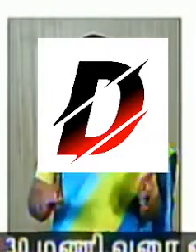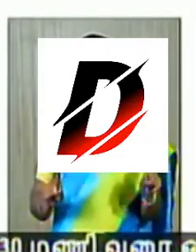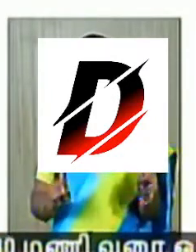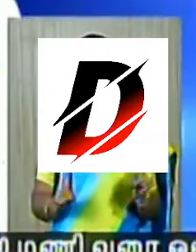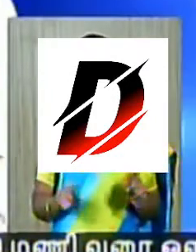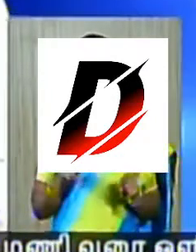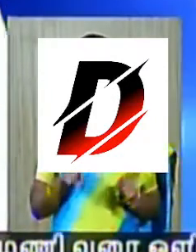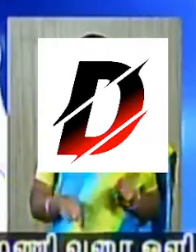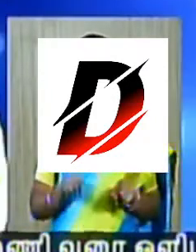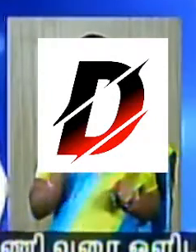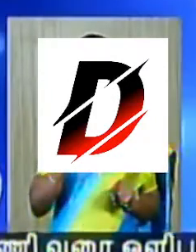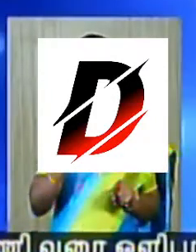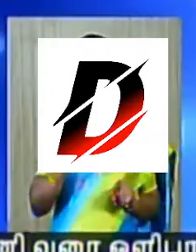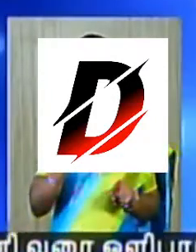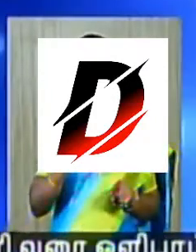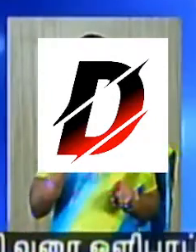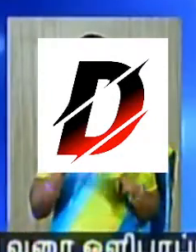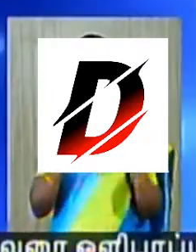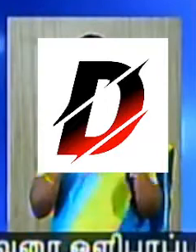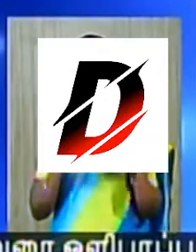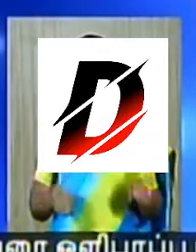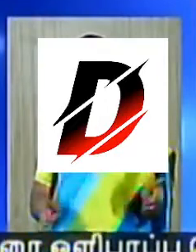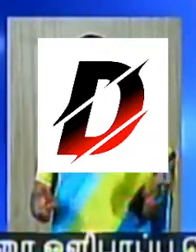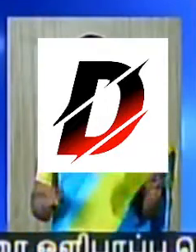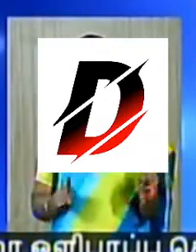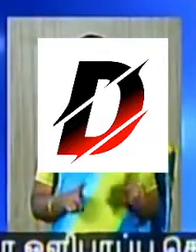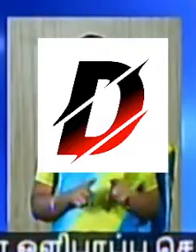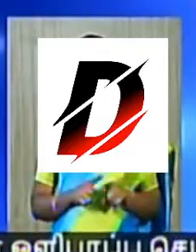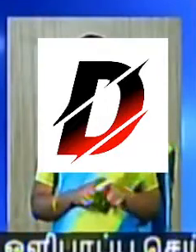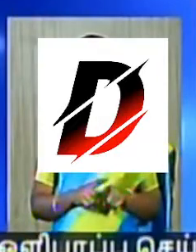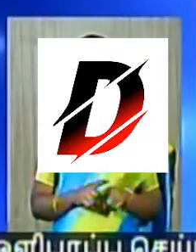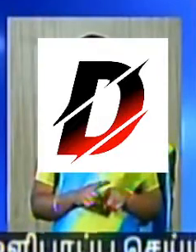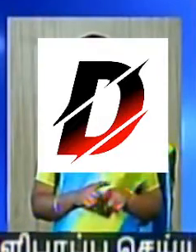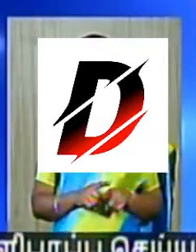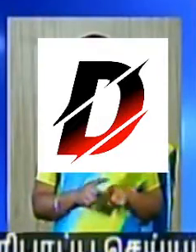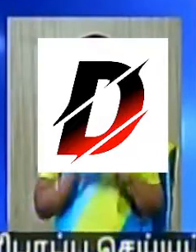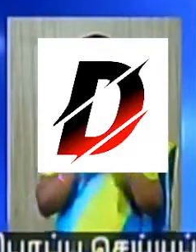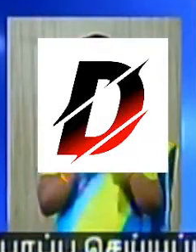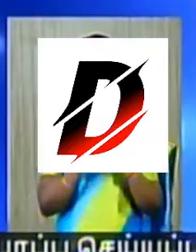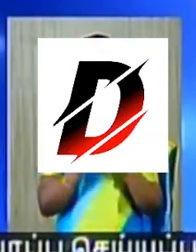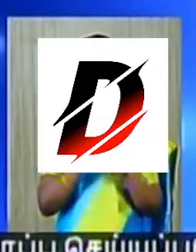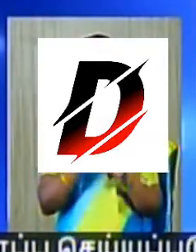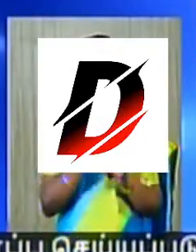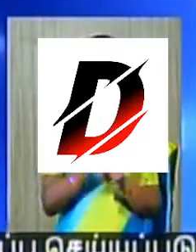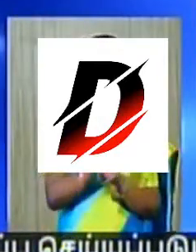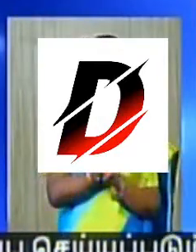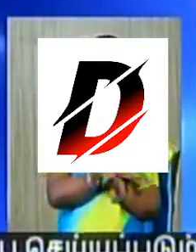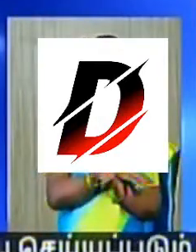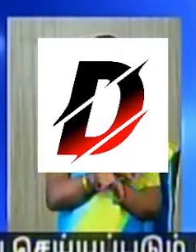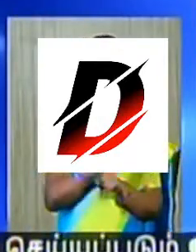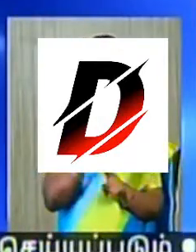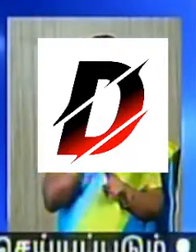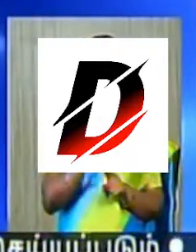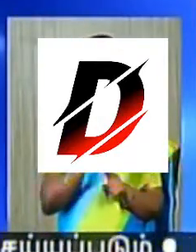அதான் வித்தியாசம், எக்ஸ்வரனுடைய குணகம் வந்து 2 இருக்குமே ஆனால் 4